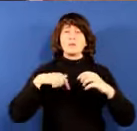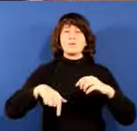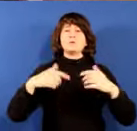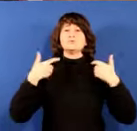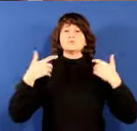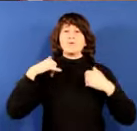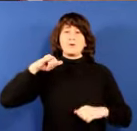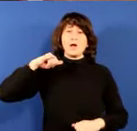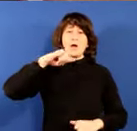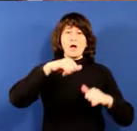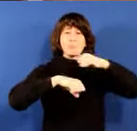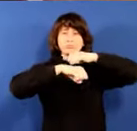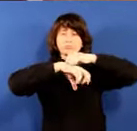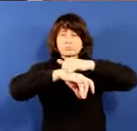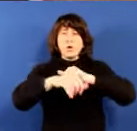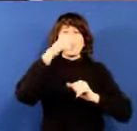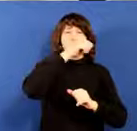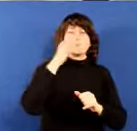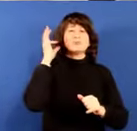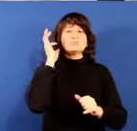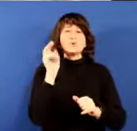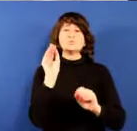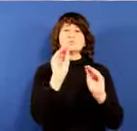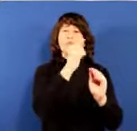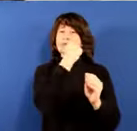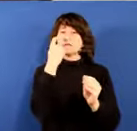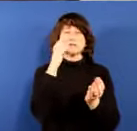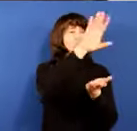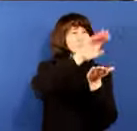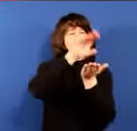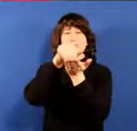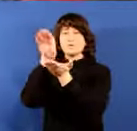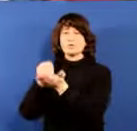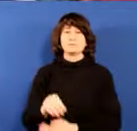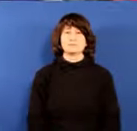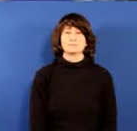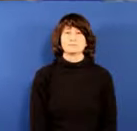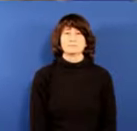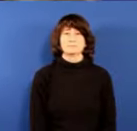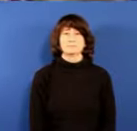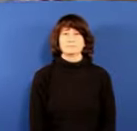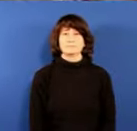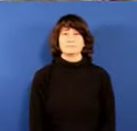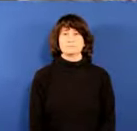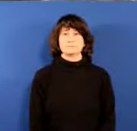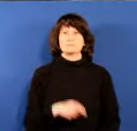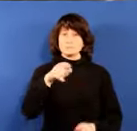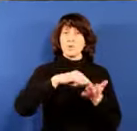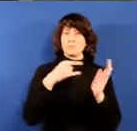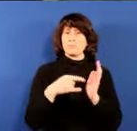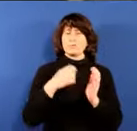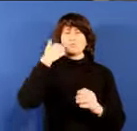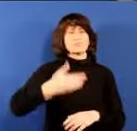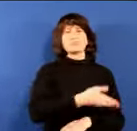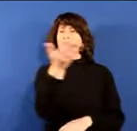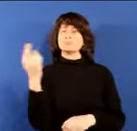buruzko proiektu kolektibo eta sozial bat da. Gogora ekarri nahi dizkiguna, Gerra Zibilean zehar Bizkaiko hainbat udalerritan jasan behar